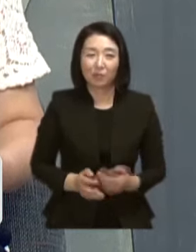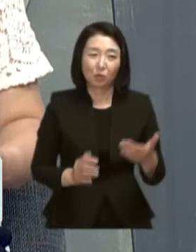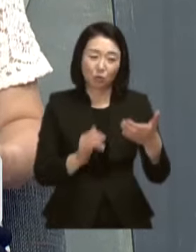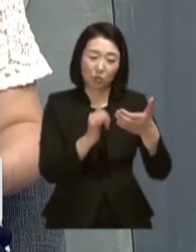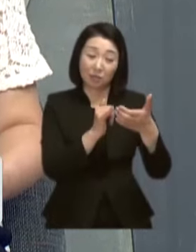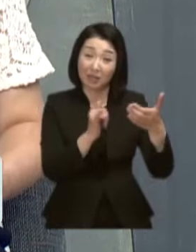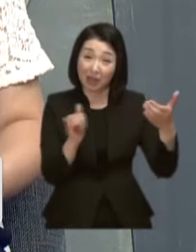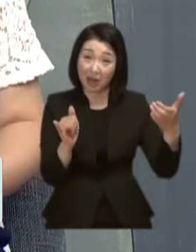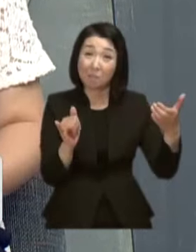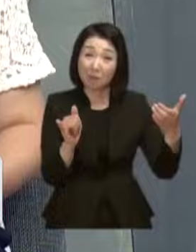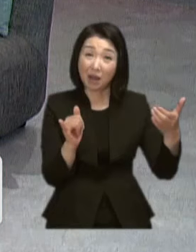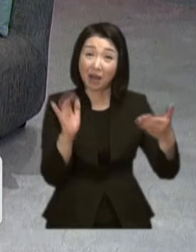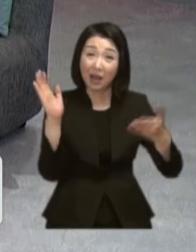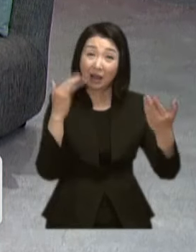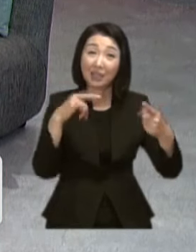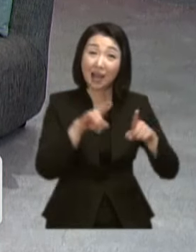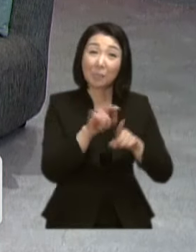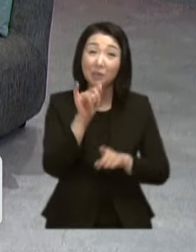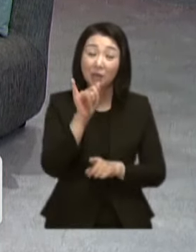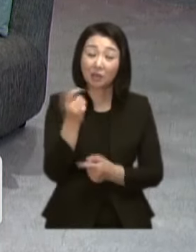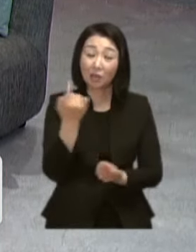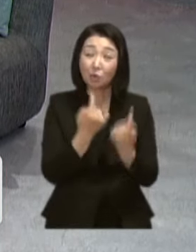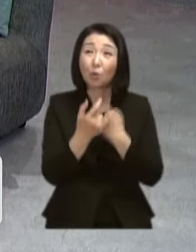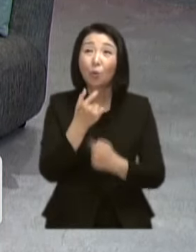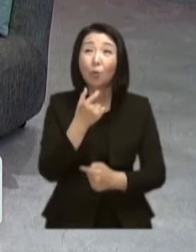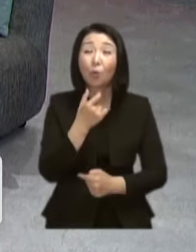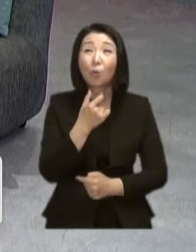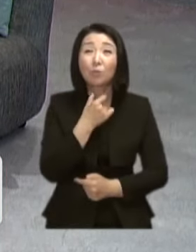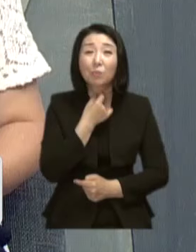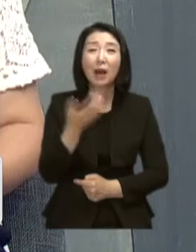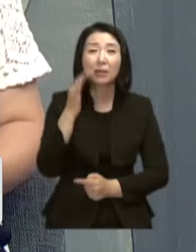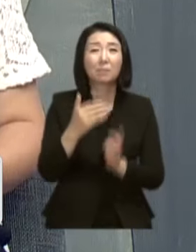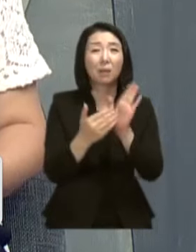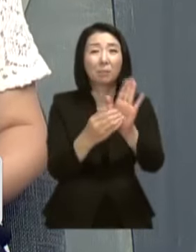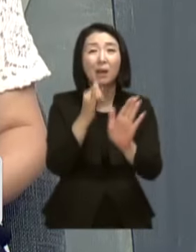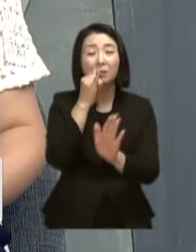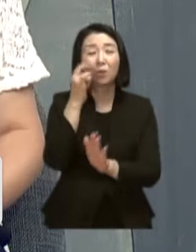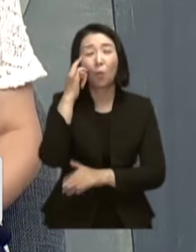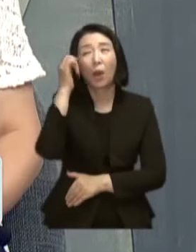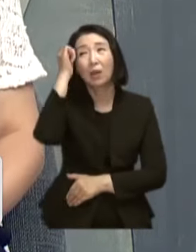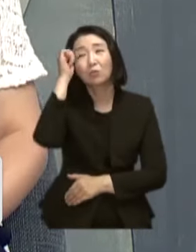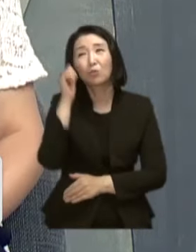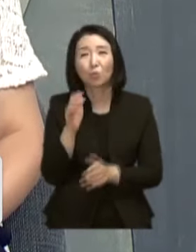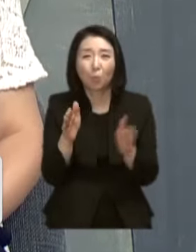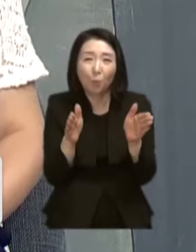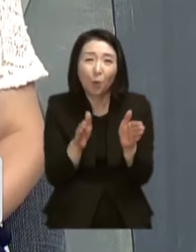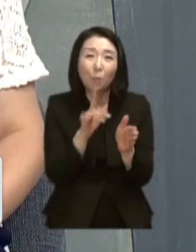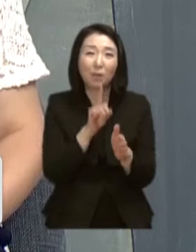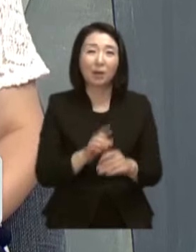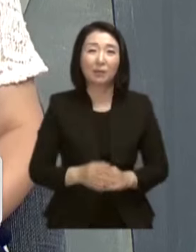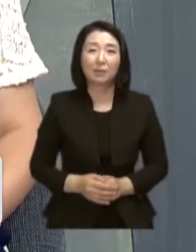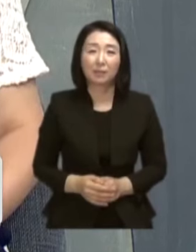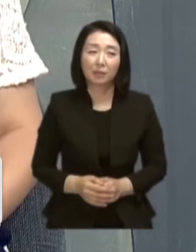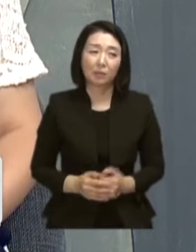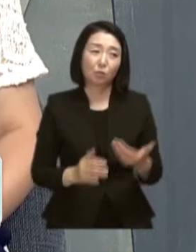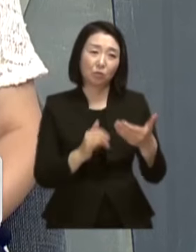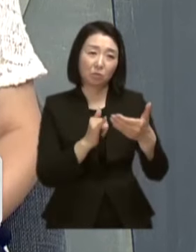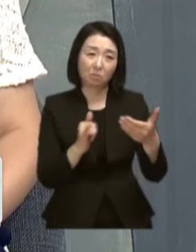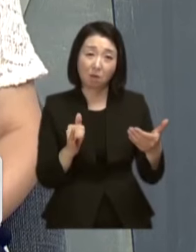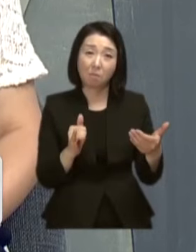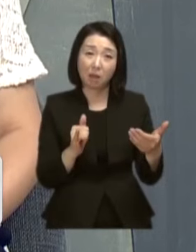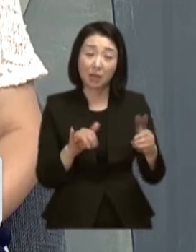아이들인지 거기서 자잖아요. 근데 들어오고 싶지만 못 들어오는 아이들도 있고 네. 숙소가 좁아서 그런 얘기 하셨는데 90명 아이들이